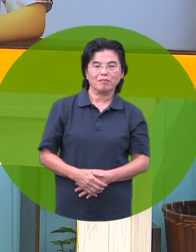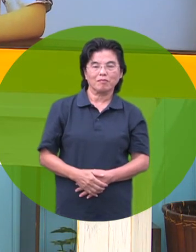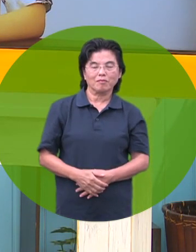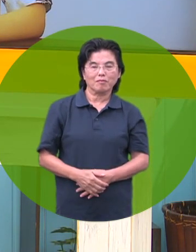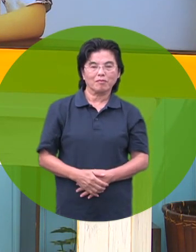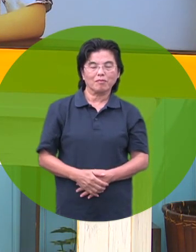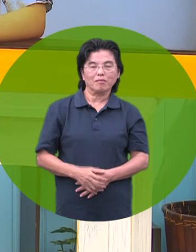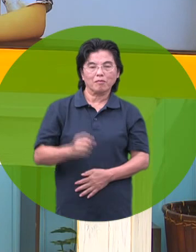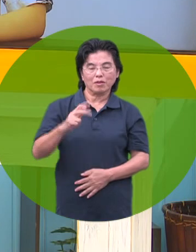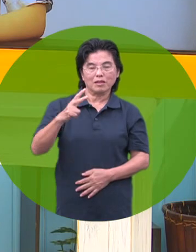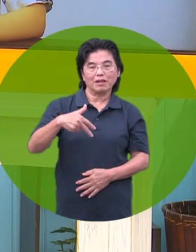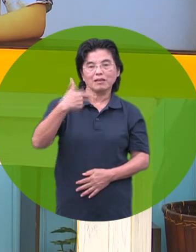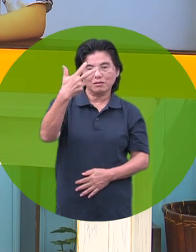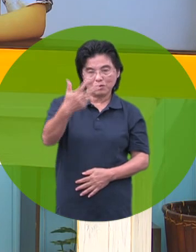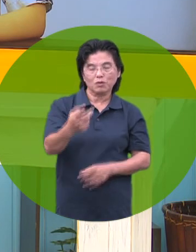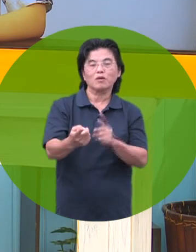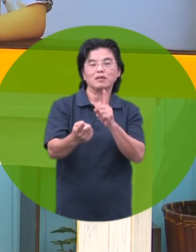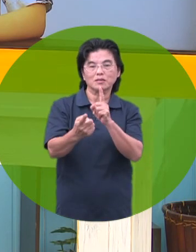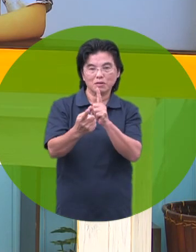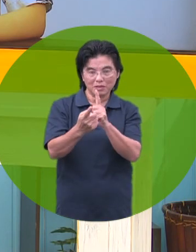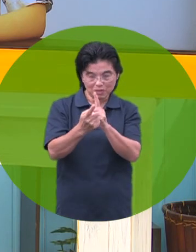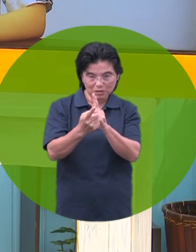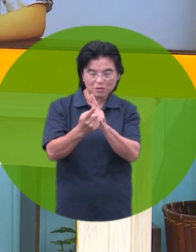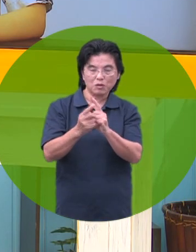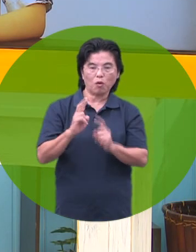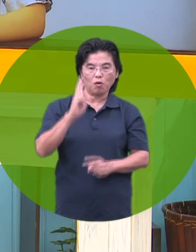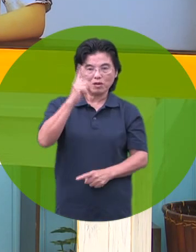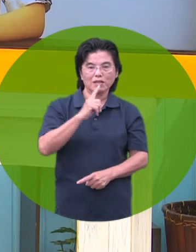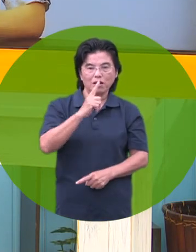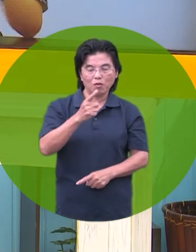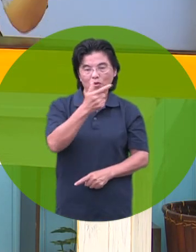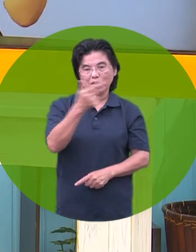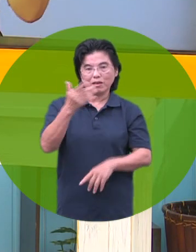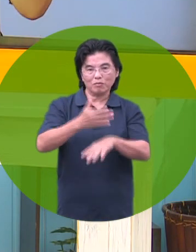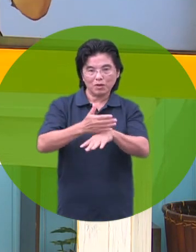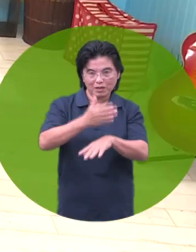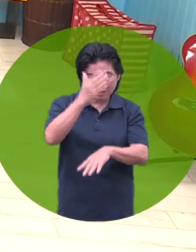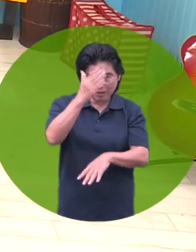それではまた来週お会いしましょう。一平二平デービル。